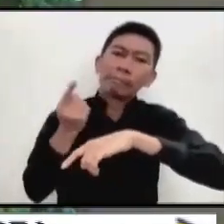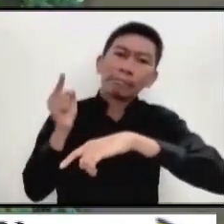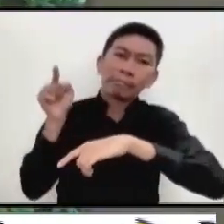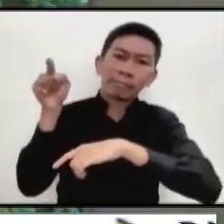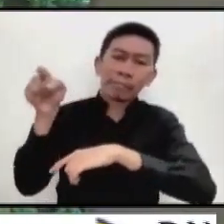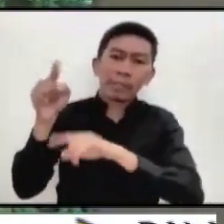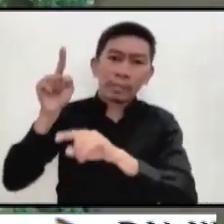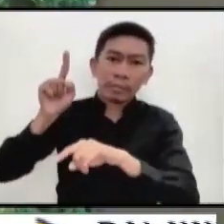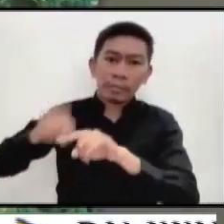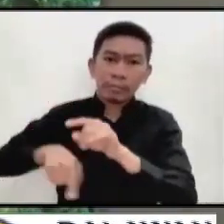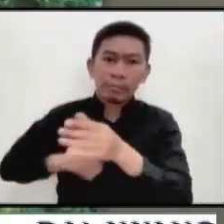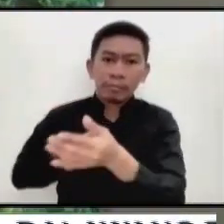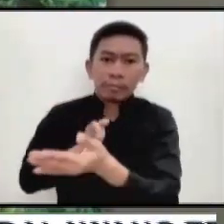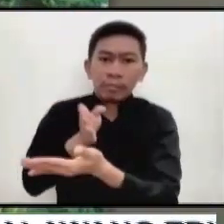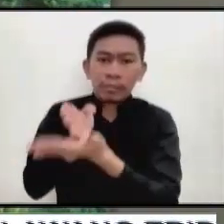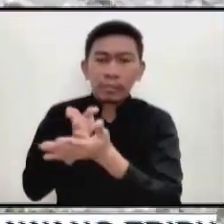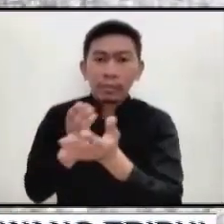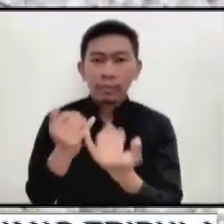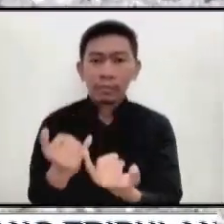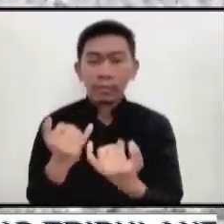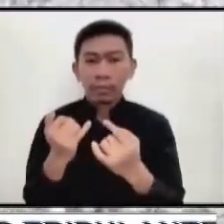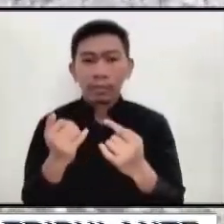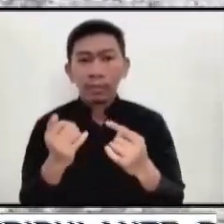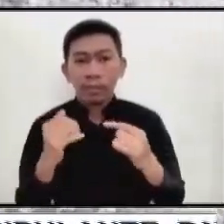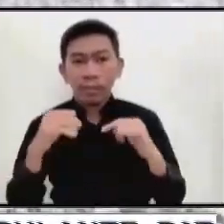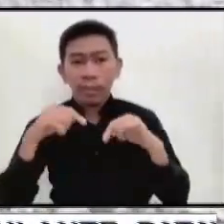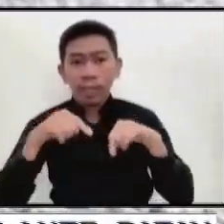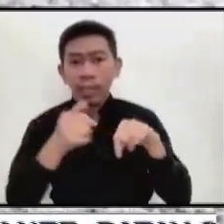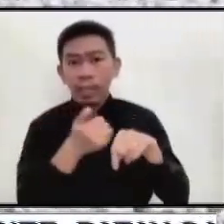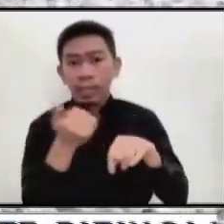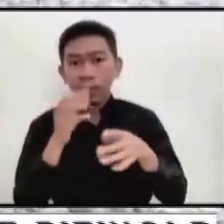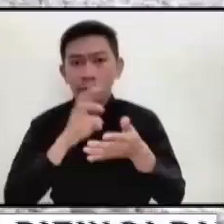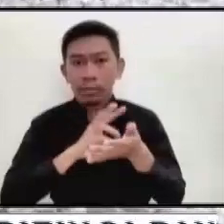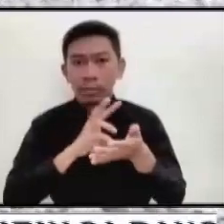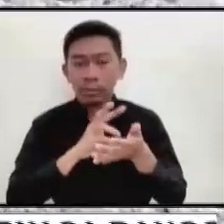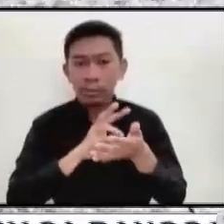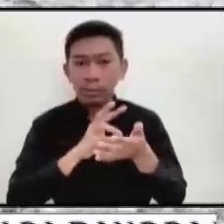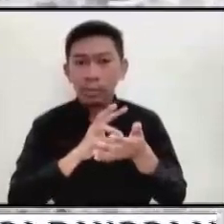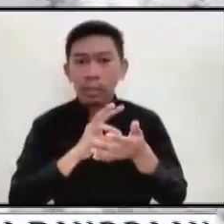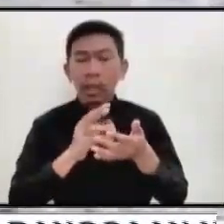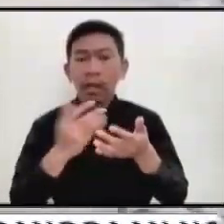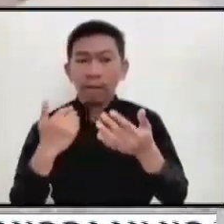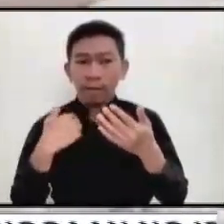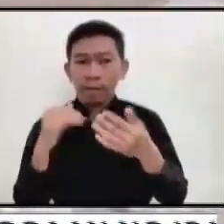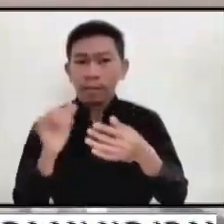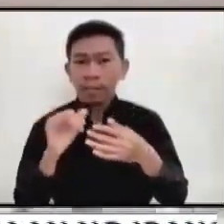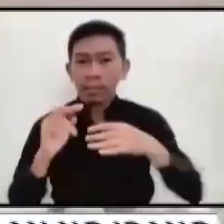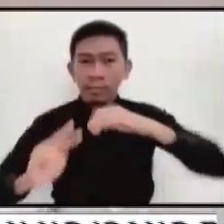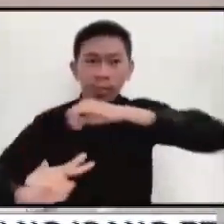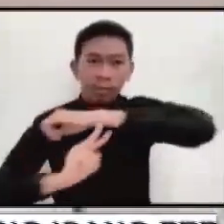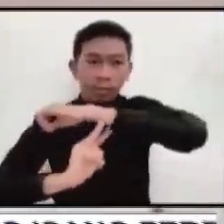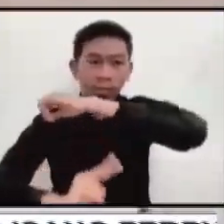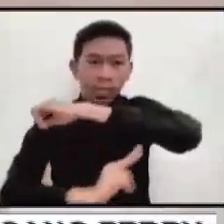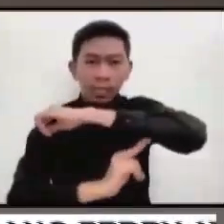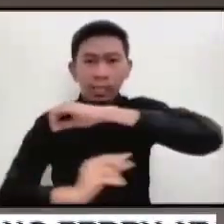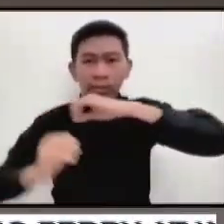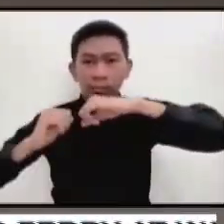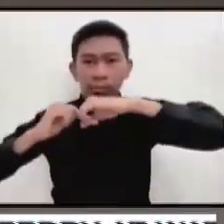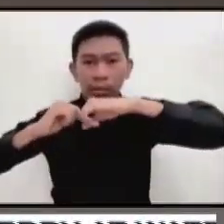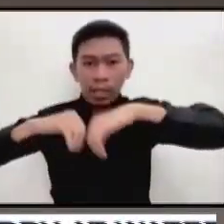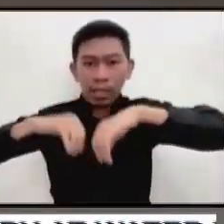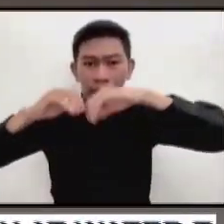ito pong sa LPA naman, nasira din po yung naputol yung tulay ng Barangay Magdo sa Governor